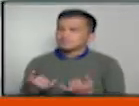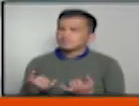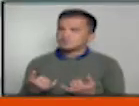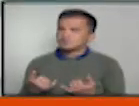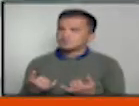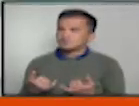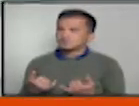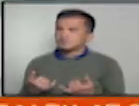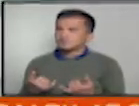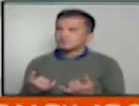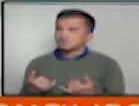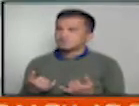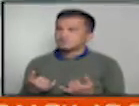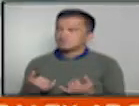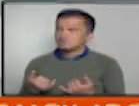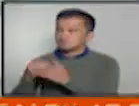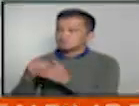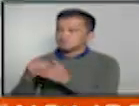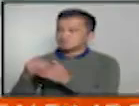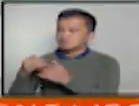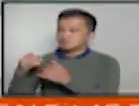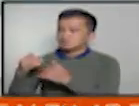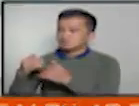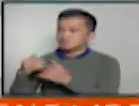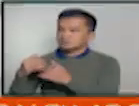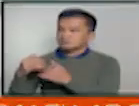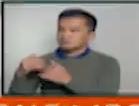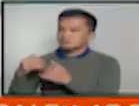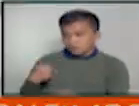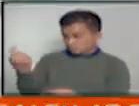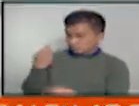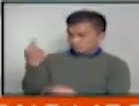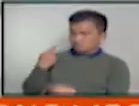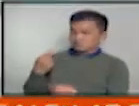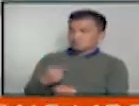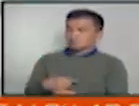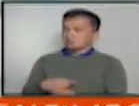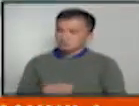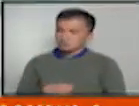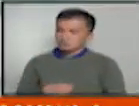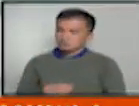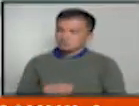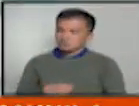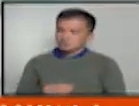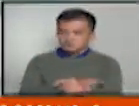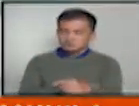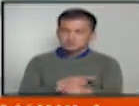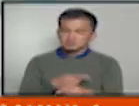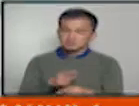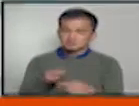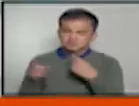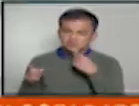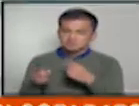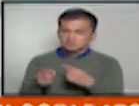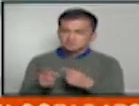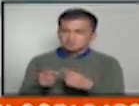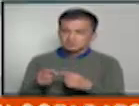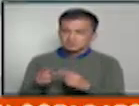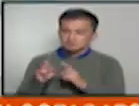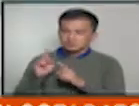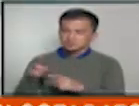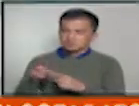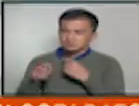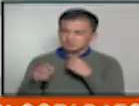perya, naano po ako ng isang barangay niya. Sinita niya po ako na nakain lang daw ako, umuwi na ako. Nung papunta kayo ng